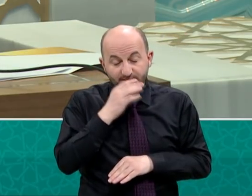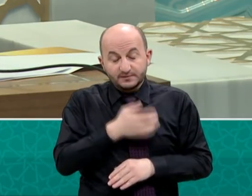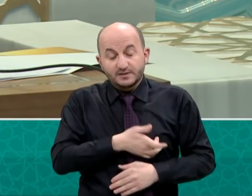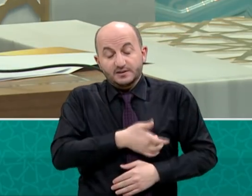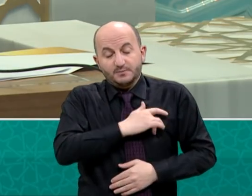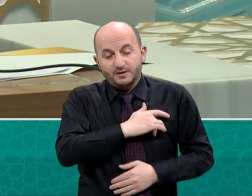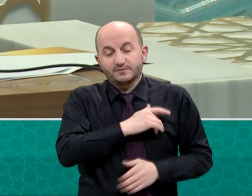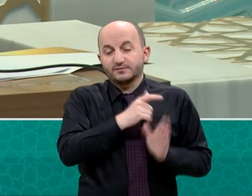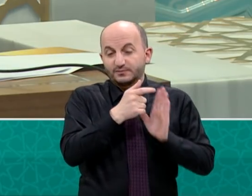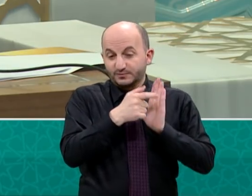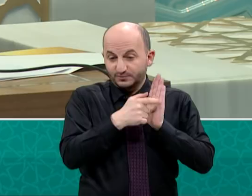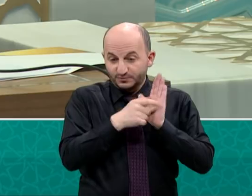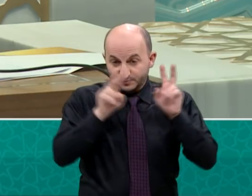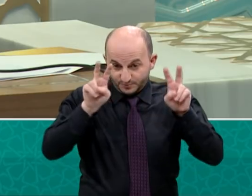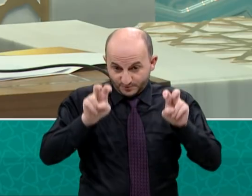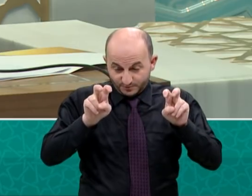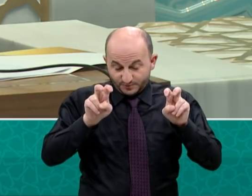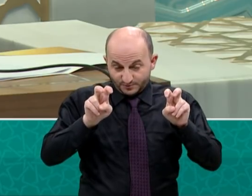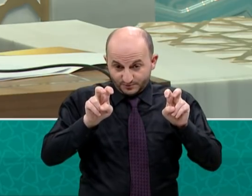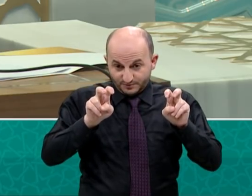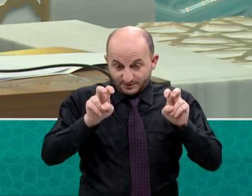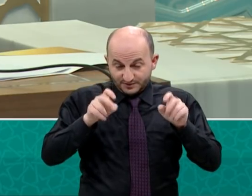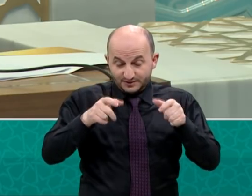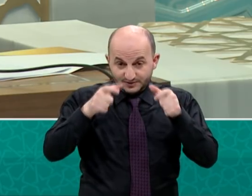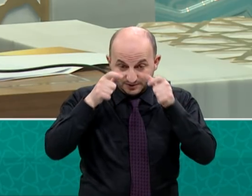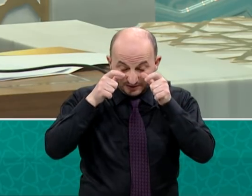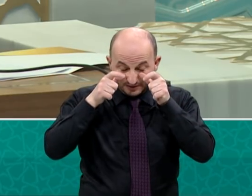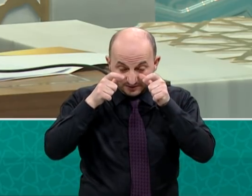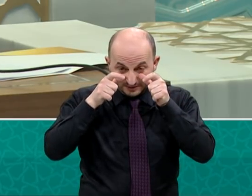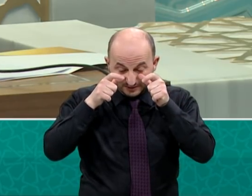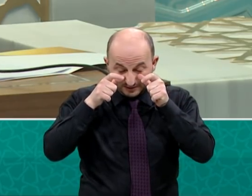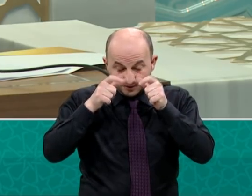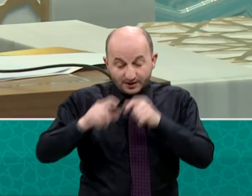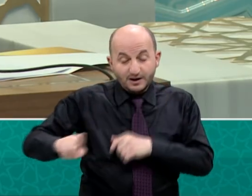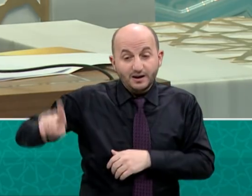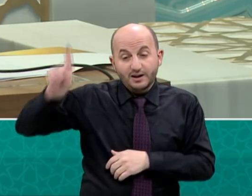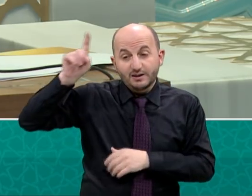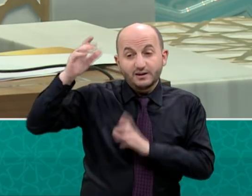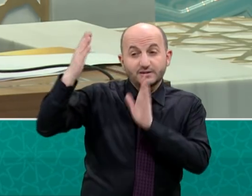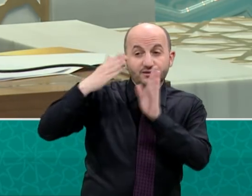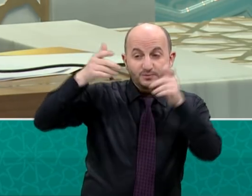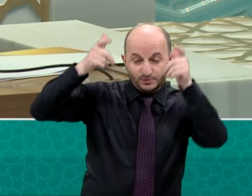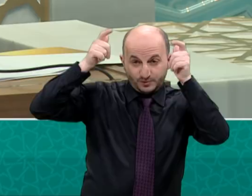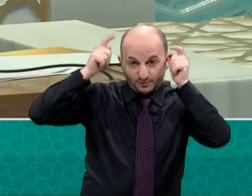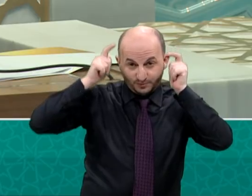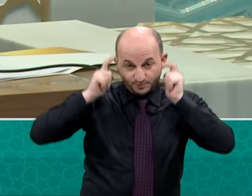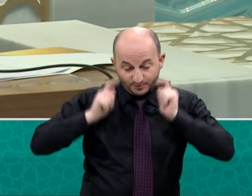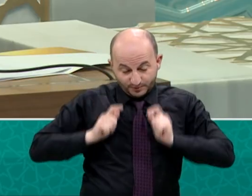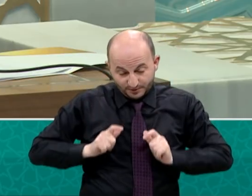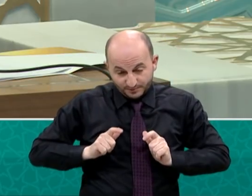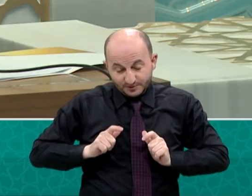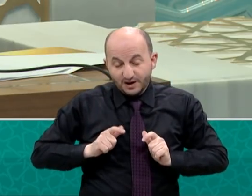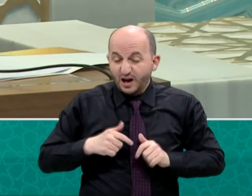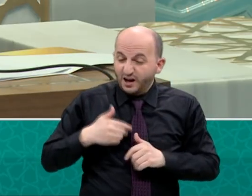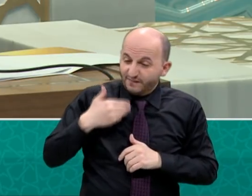iman konusunda göstermiş olduğumuz hassasiyeti, Allah'a karşı sorumluluklarımızı